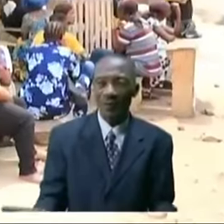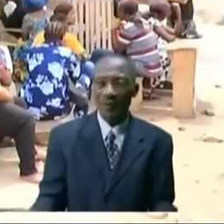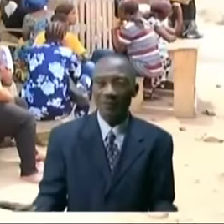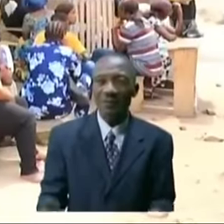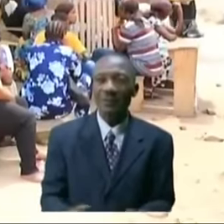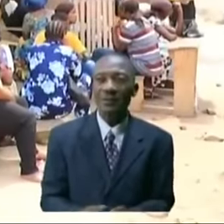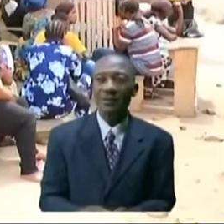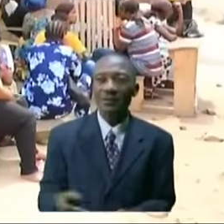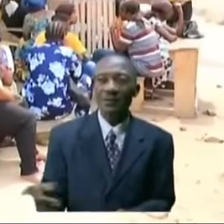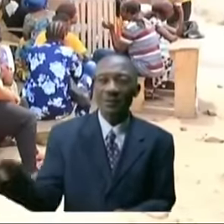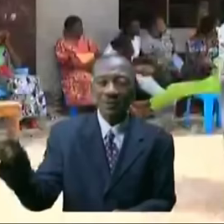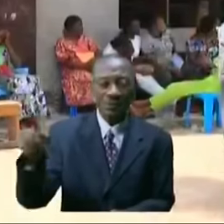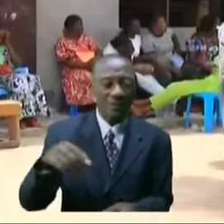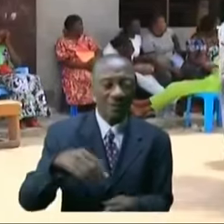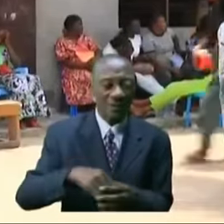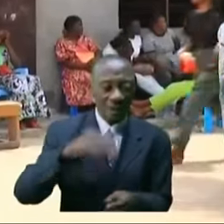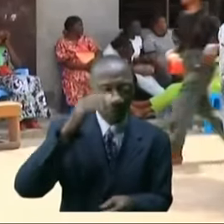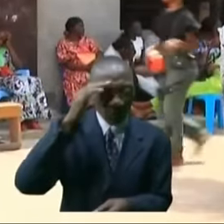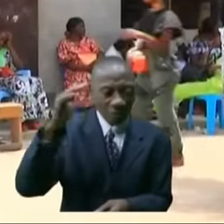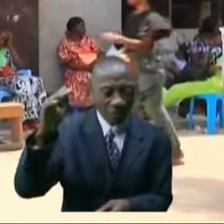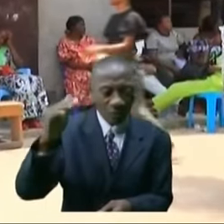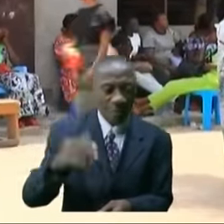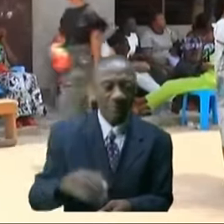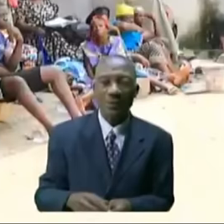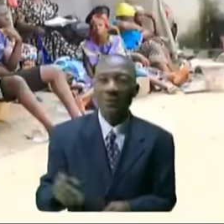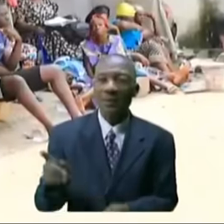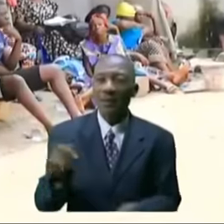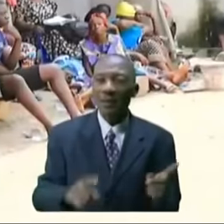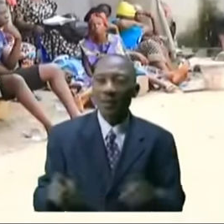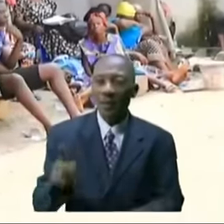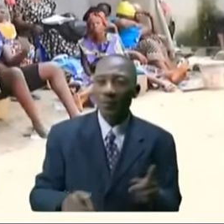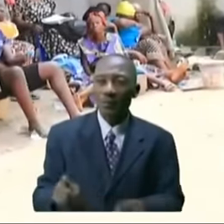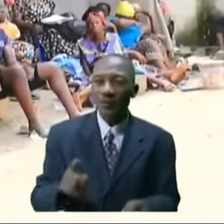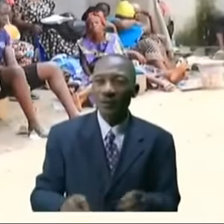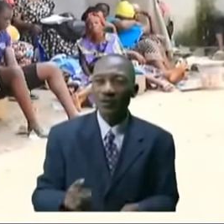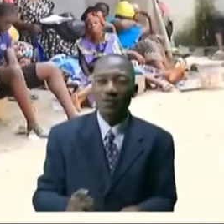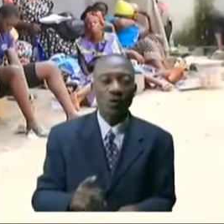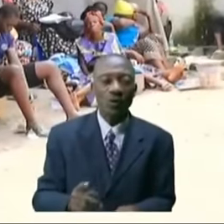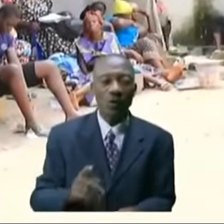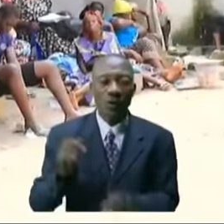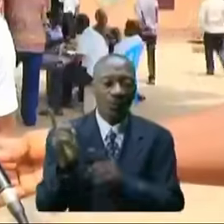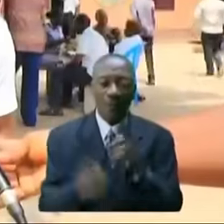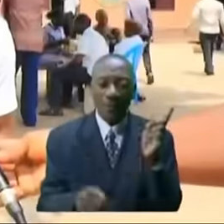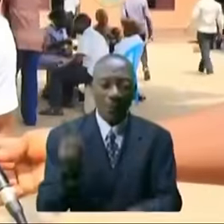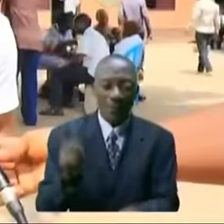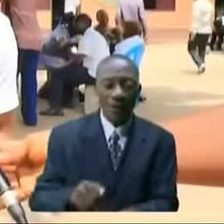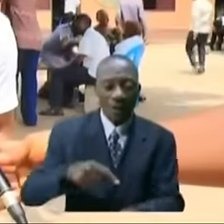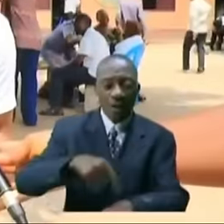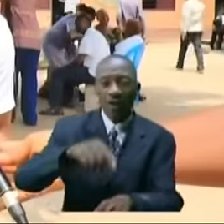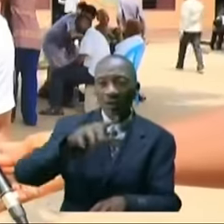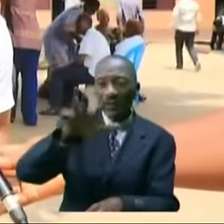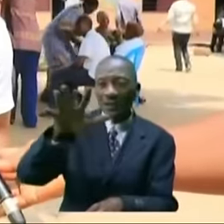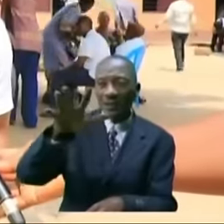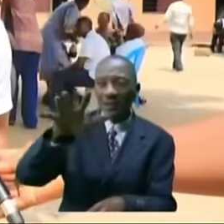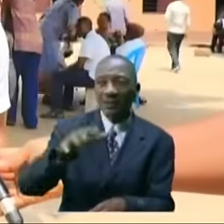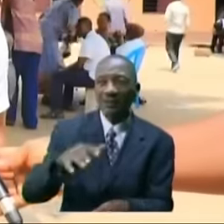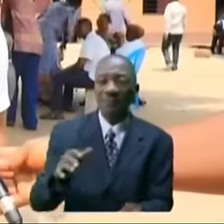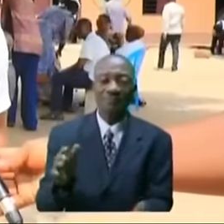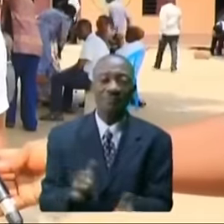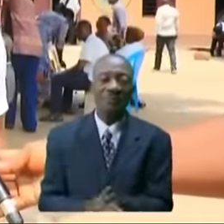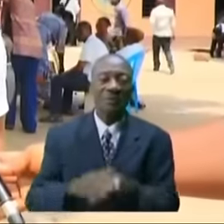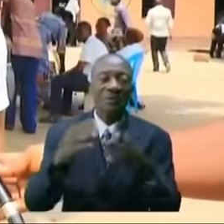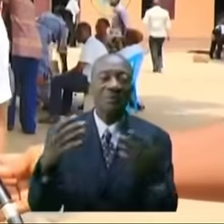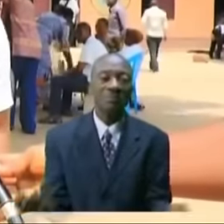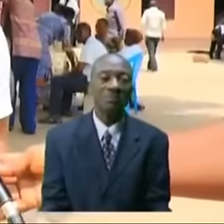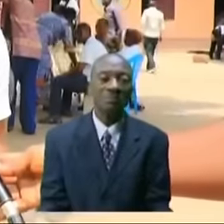la commune de Mongafula, la population fait les pieds des grues depuis 5 heures du matin. Et on nous a dit de patienter. Ils vont ouvrir au